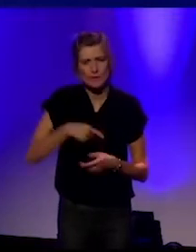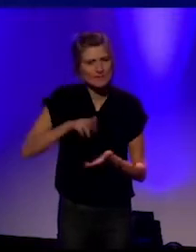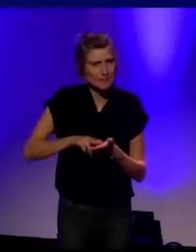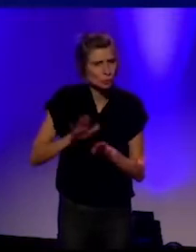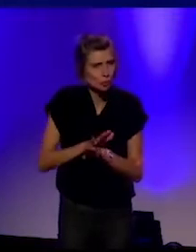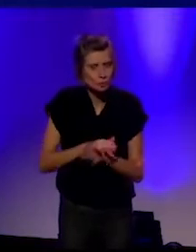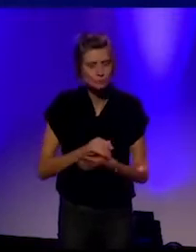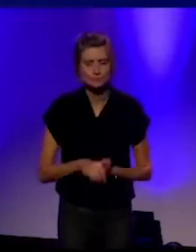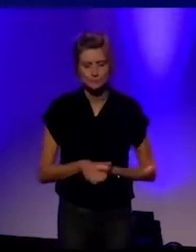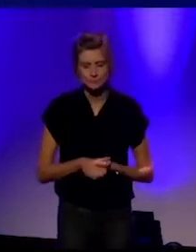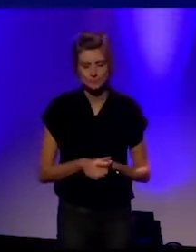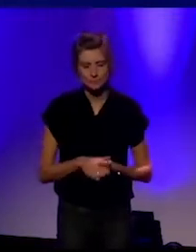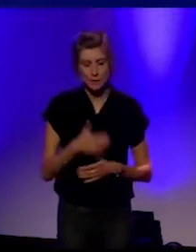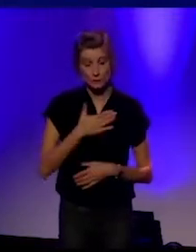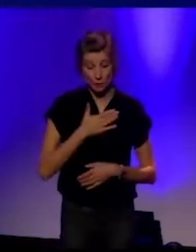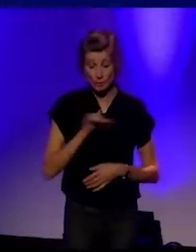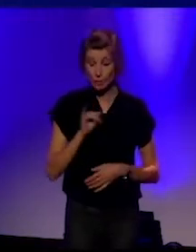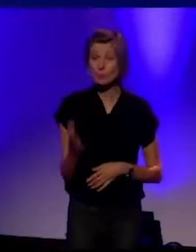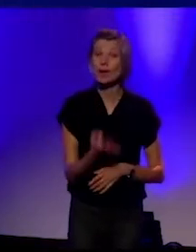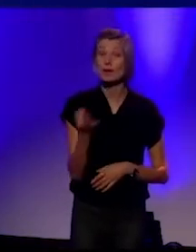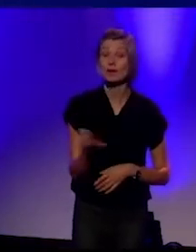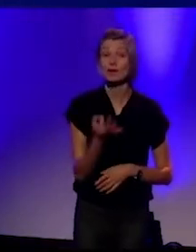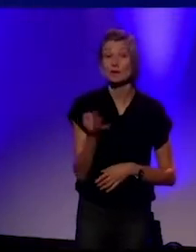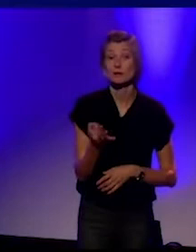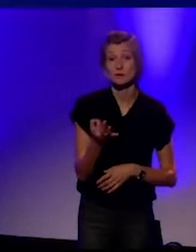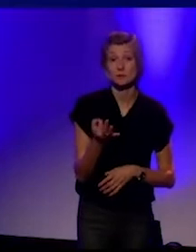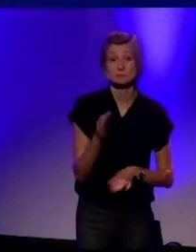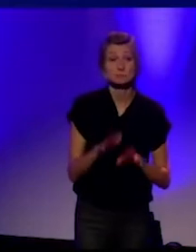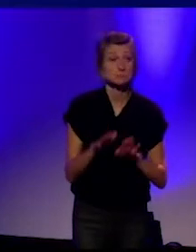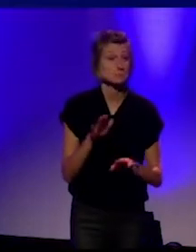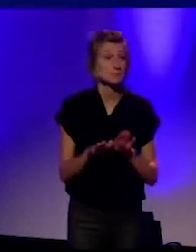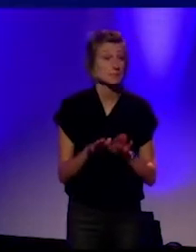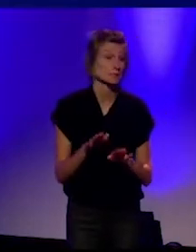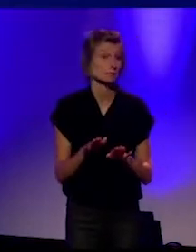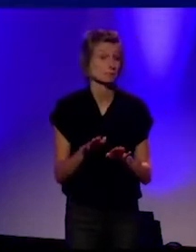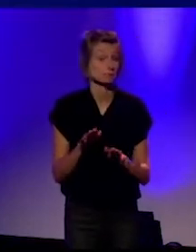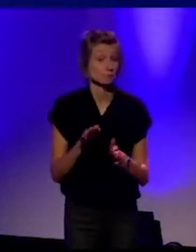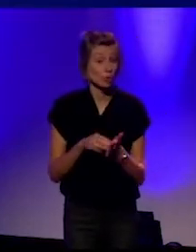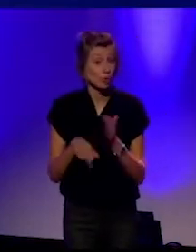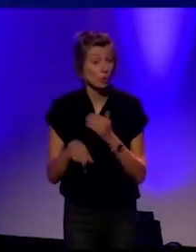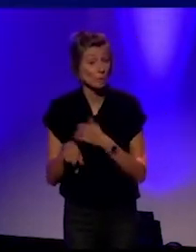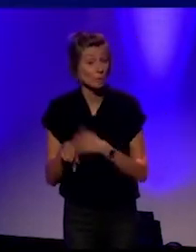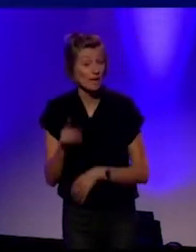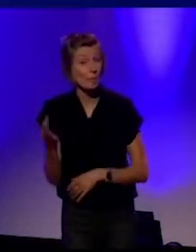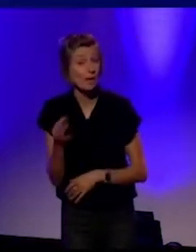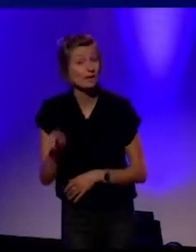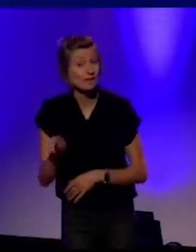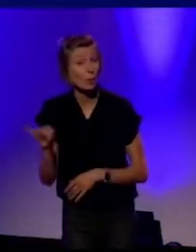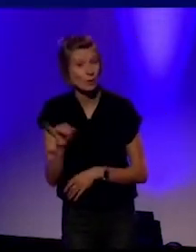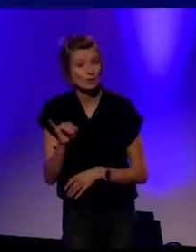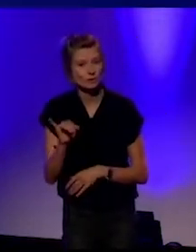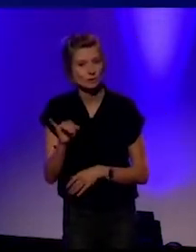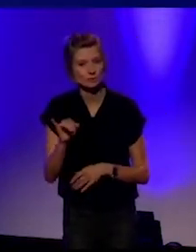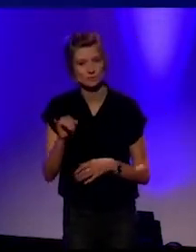Dit gaat voor mij in essentie over nog iets misschien belangrijker. En dat is onze stap naar een brede